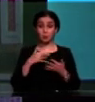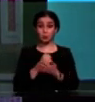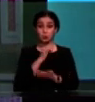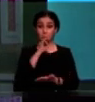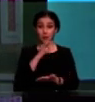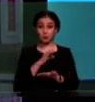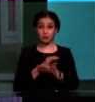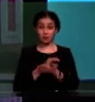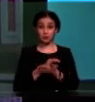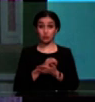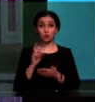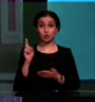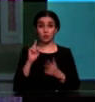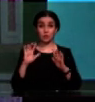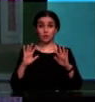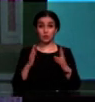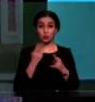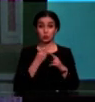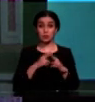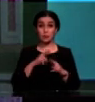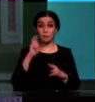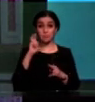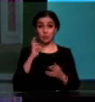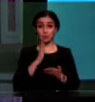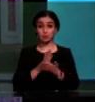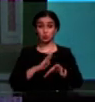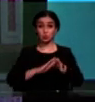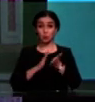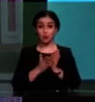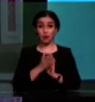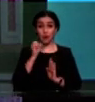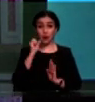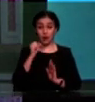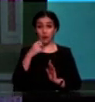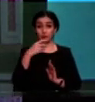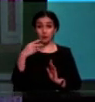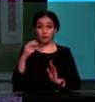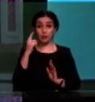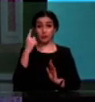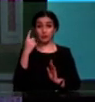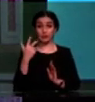ответ, что вероятность события Б при условии выполнения А равно 1 третьей.